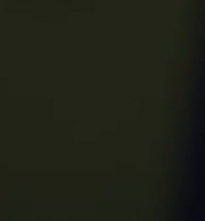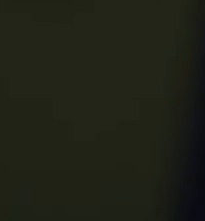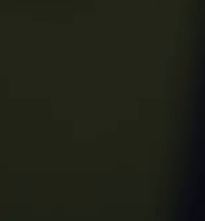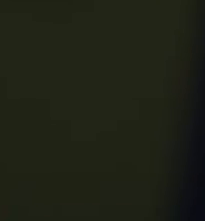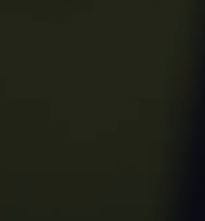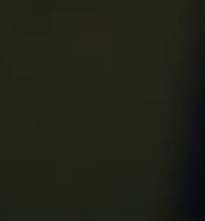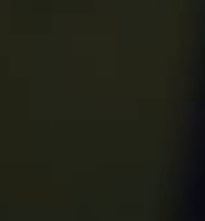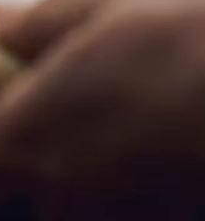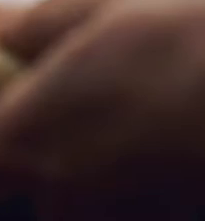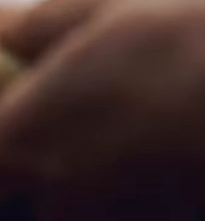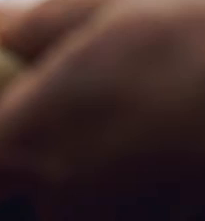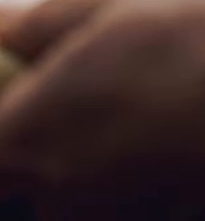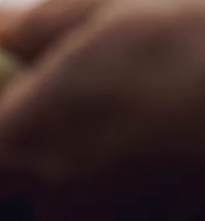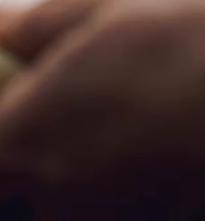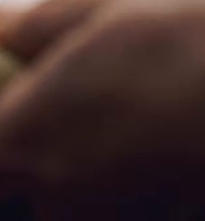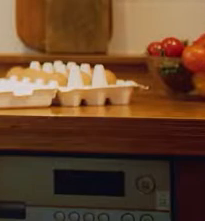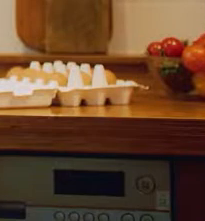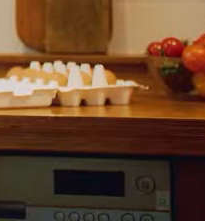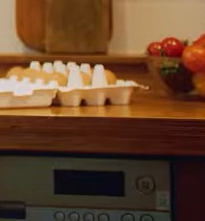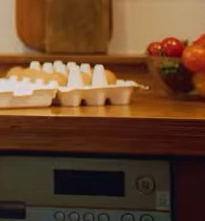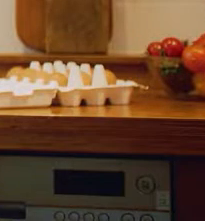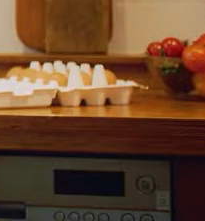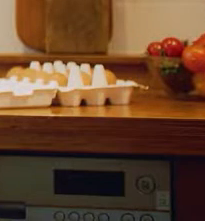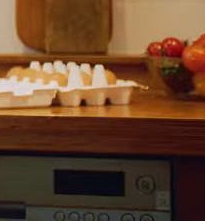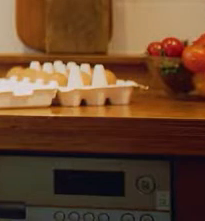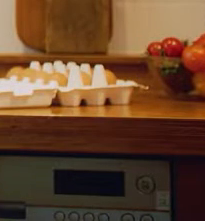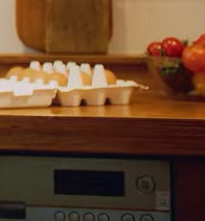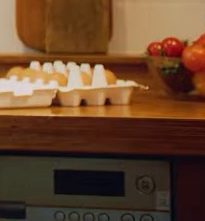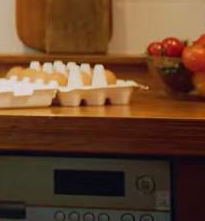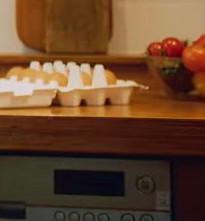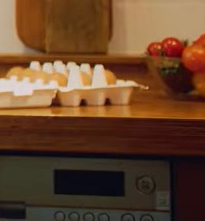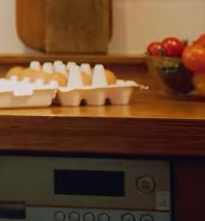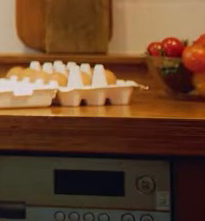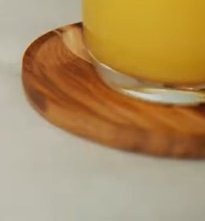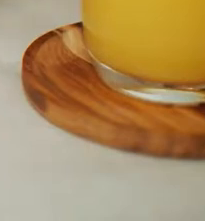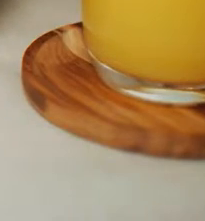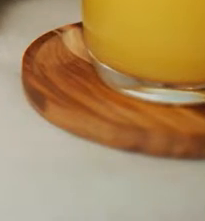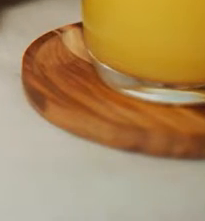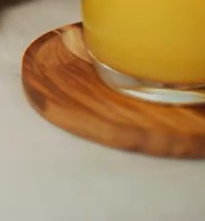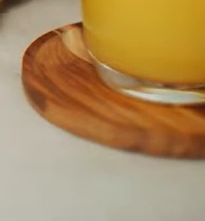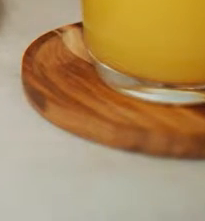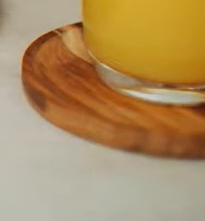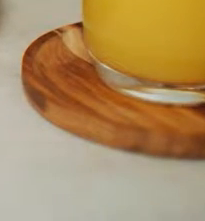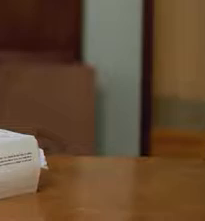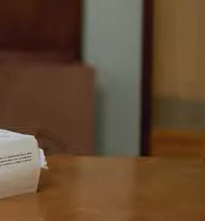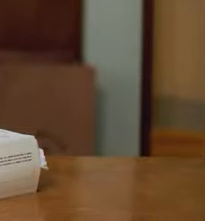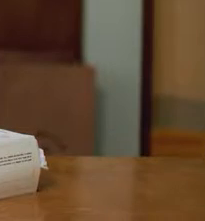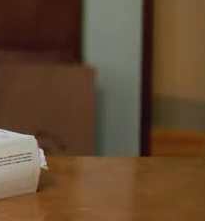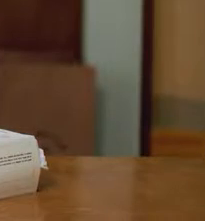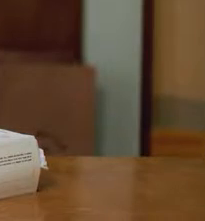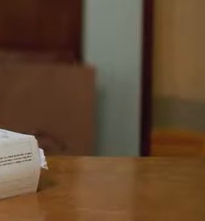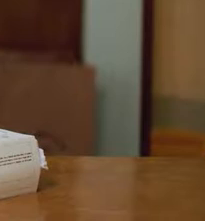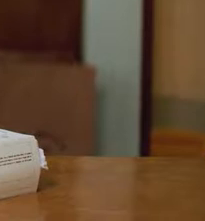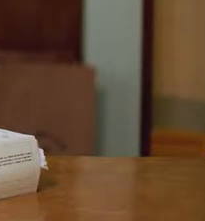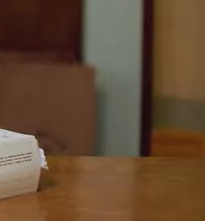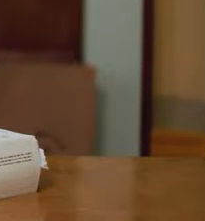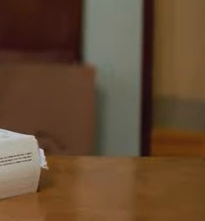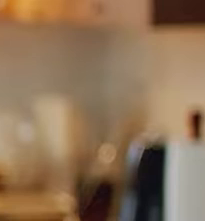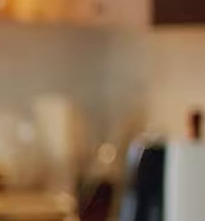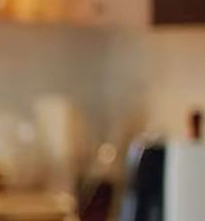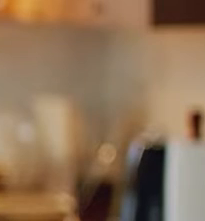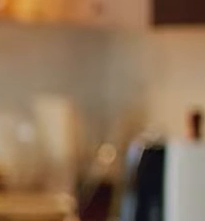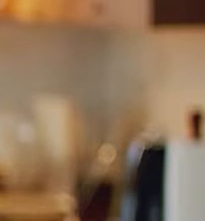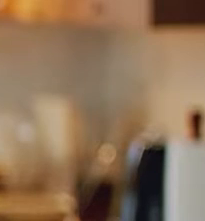앞으로는 소비기한. 소비기한 표시제도. 식품 소비의 새로운 기준입니다. 과학적인 검증을 거쳤으니까 더